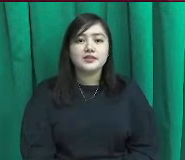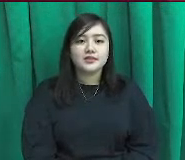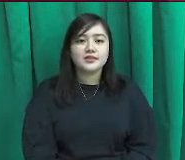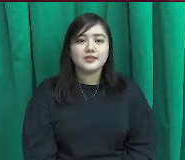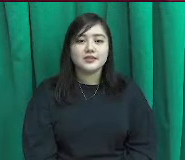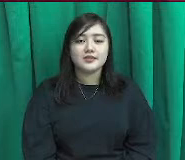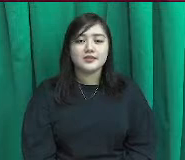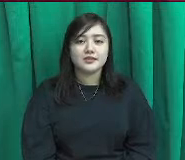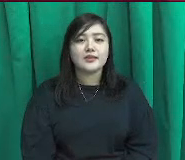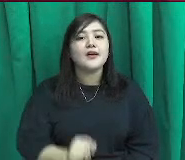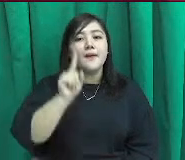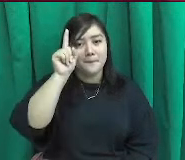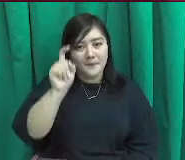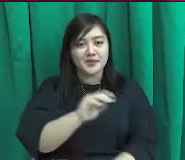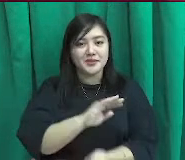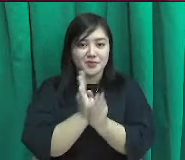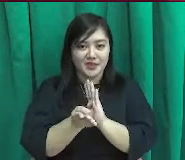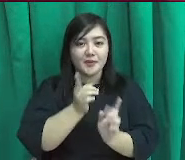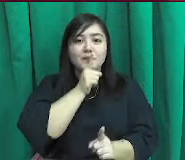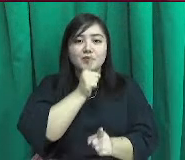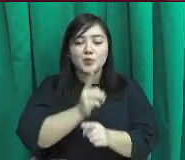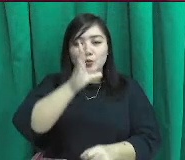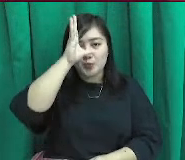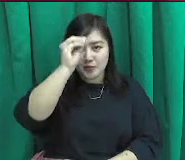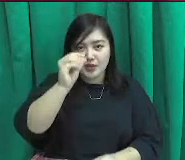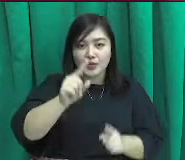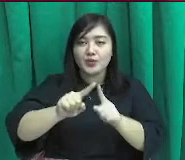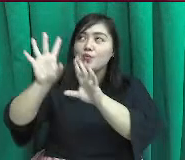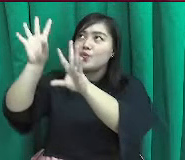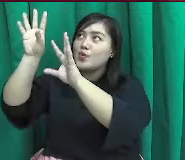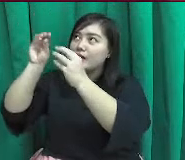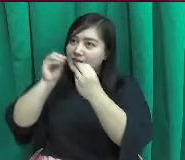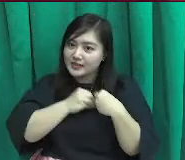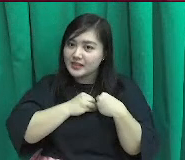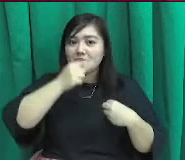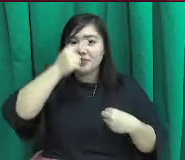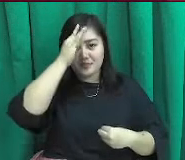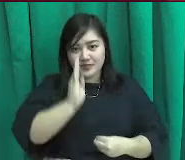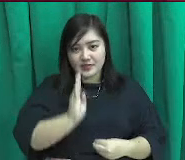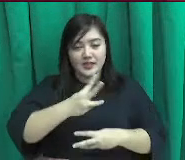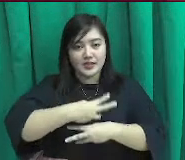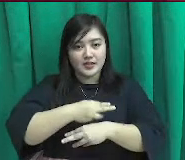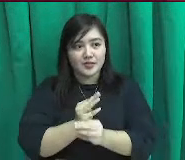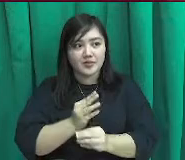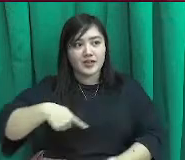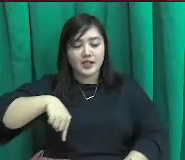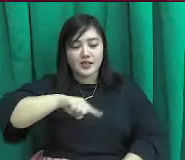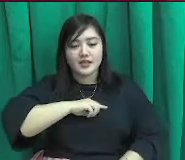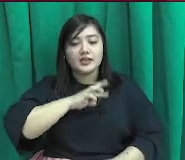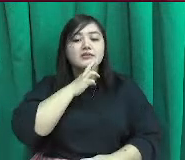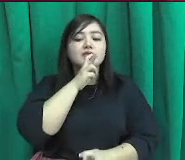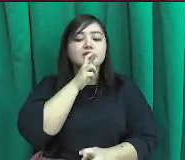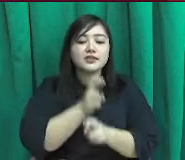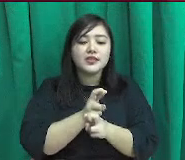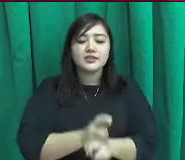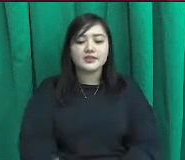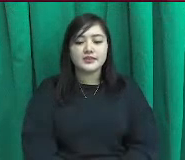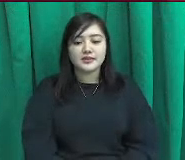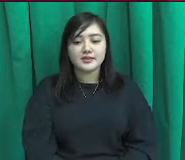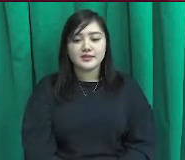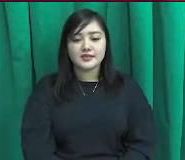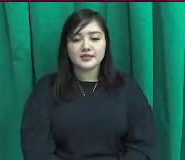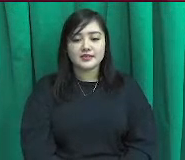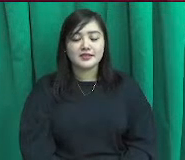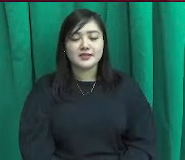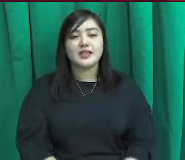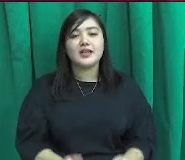nating magpakalalaki para tanggapin ang pagtatama ng Diyos. Yes! Tuloy, Sir Noel. Yes! Kaya kinakailangan